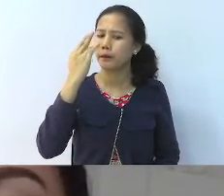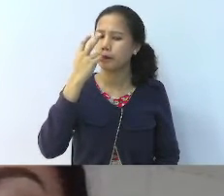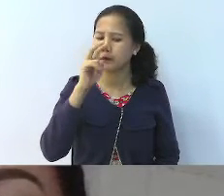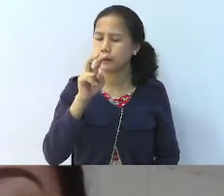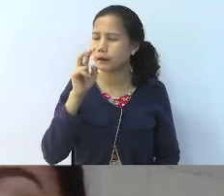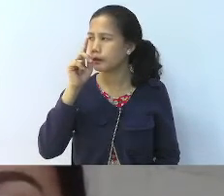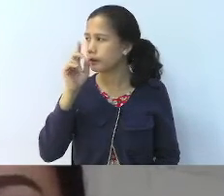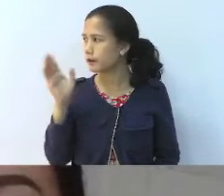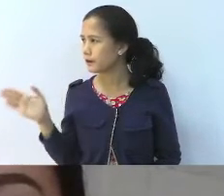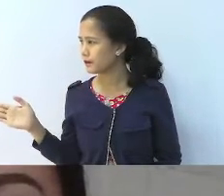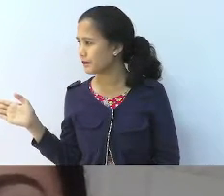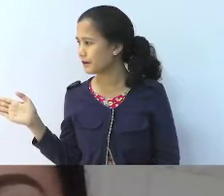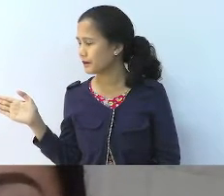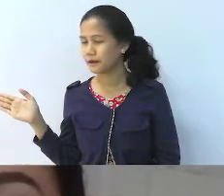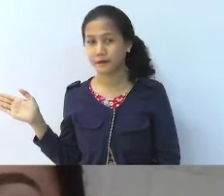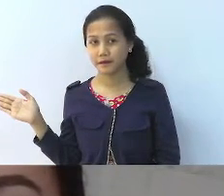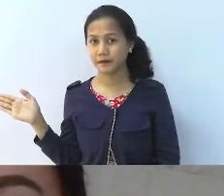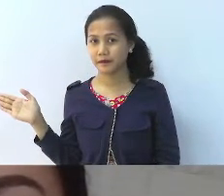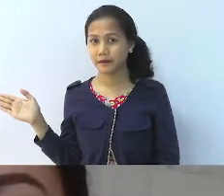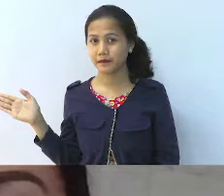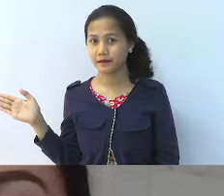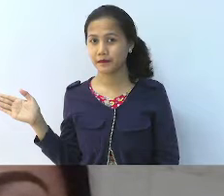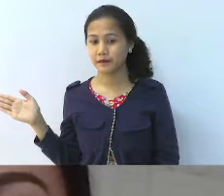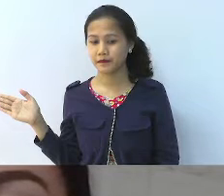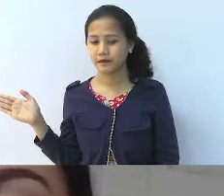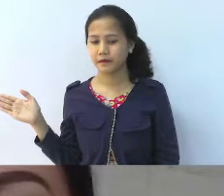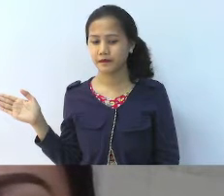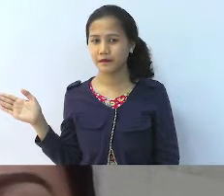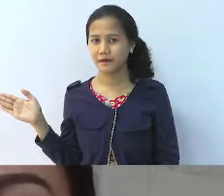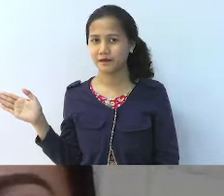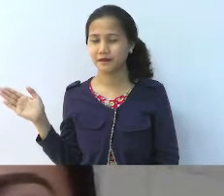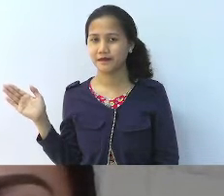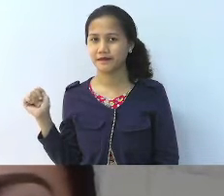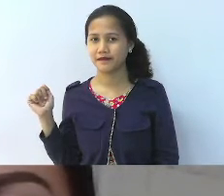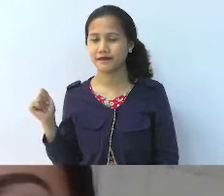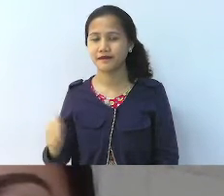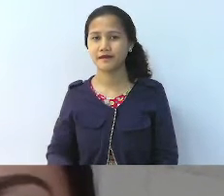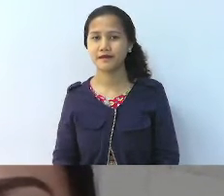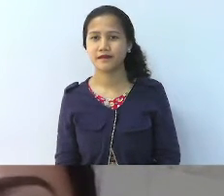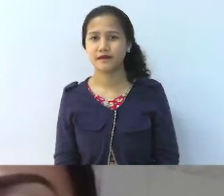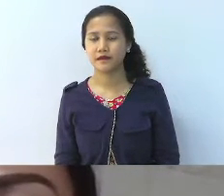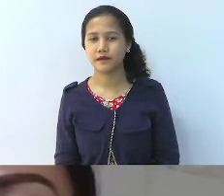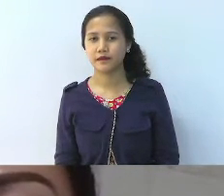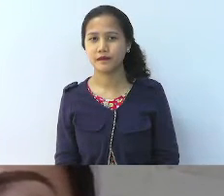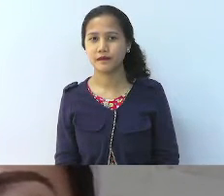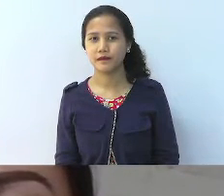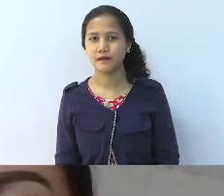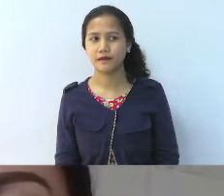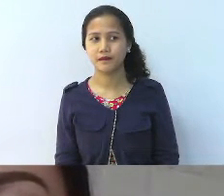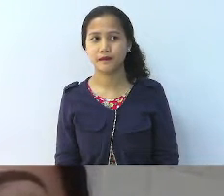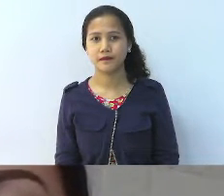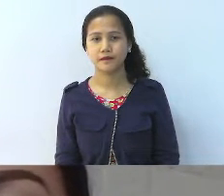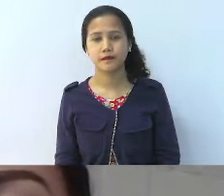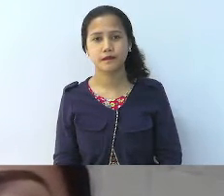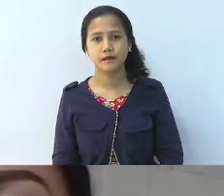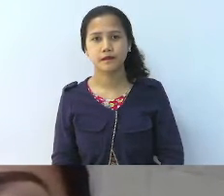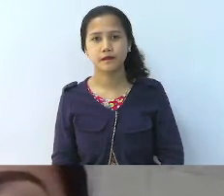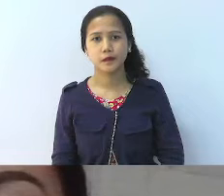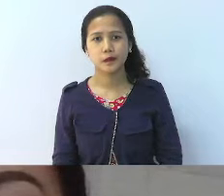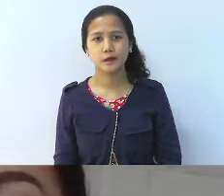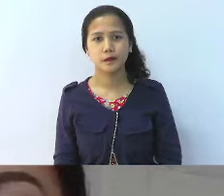po 6 times a day. Yan. Una po is yung dalhin nyo po yung inyong dila